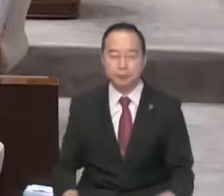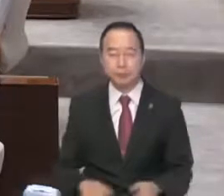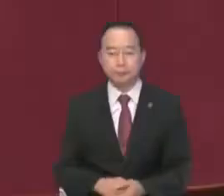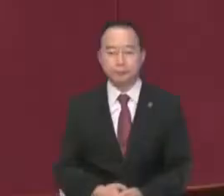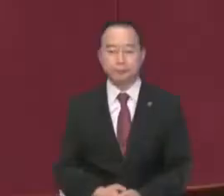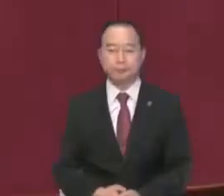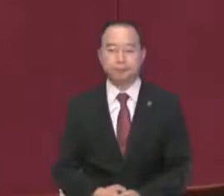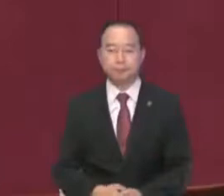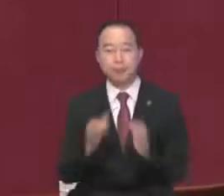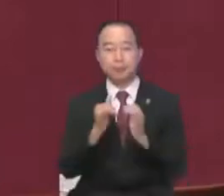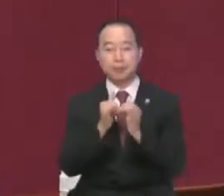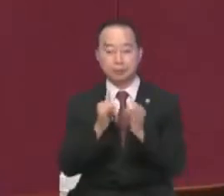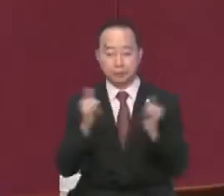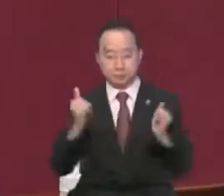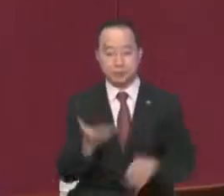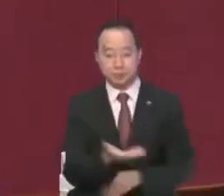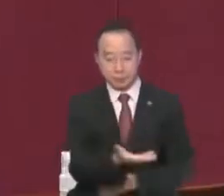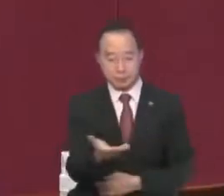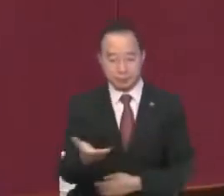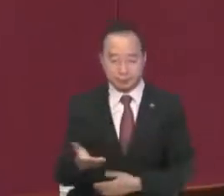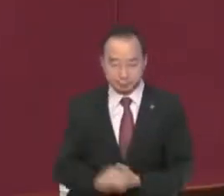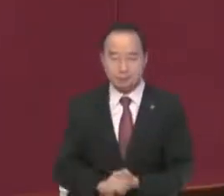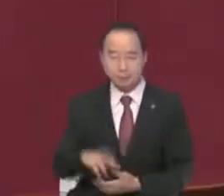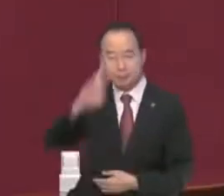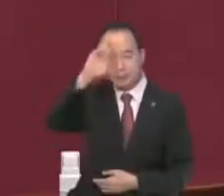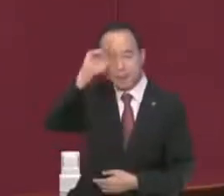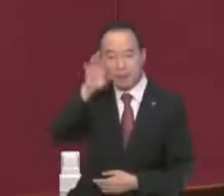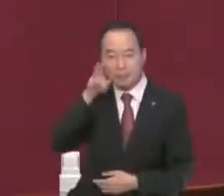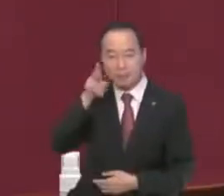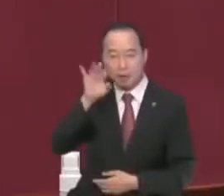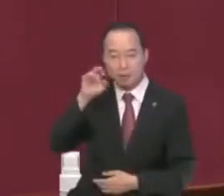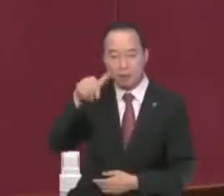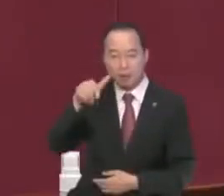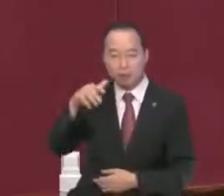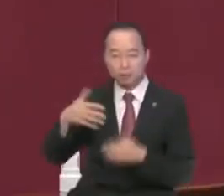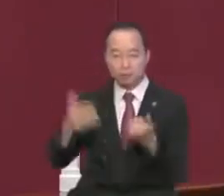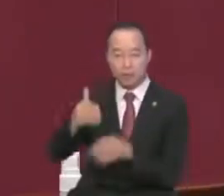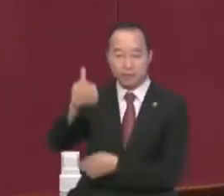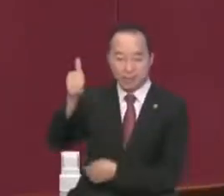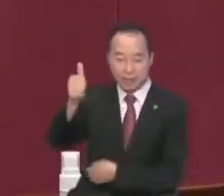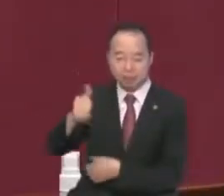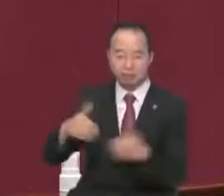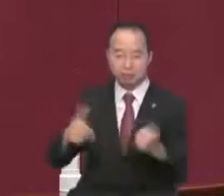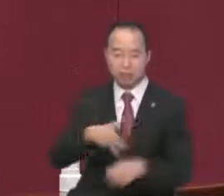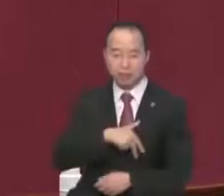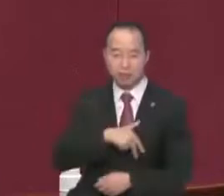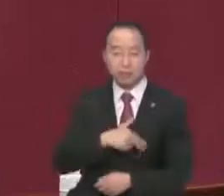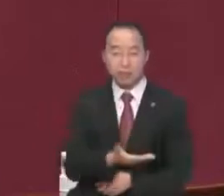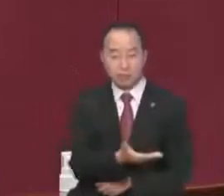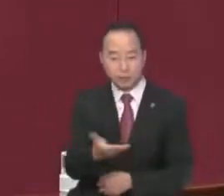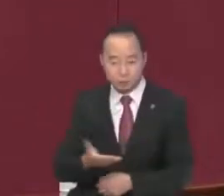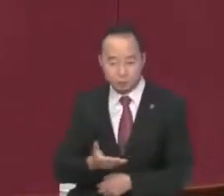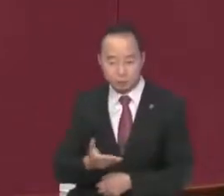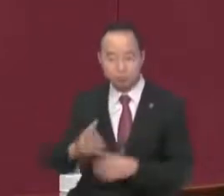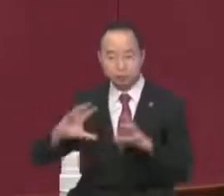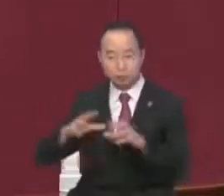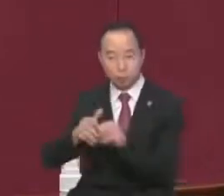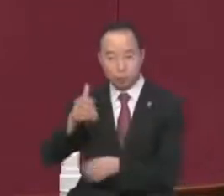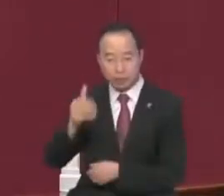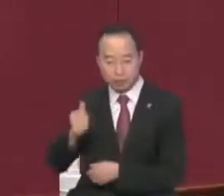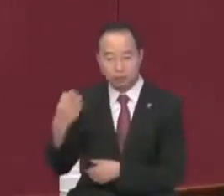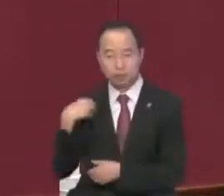사랑하는 국민 여러분, 존경하는 박병석 의장님과 국회의원 여러분, 정세균 총리와 국무위원 여러분,